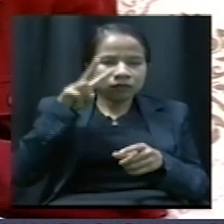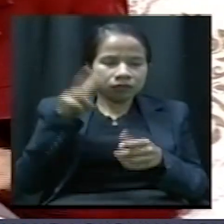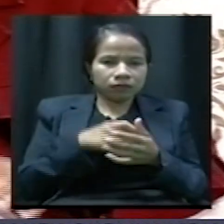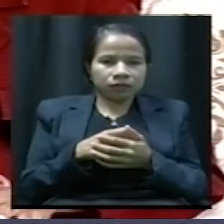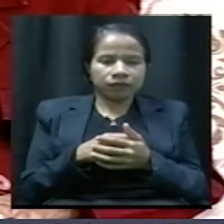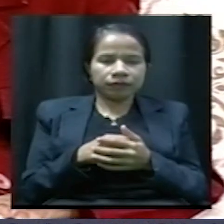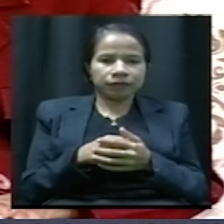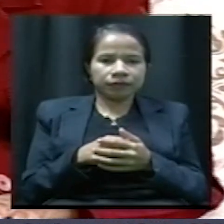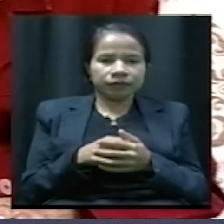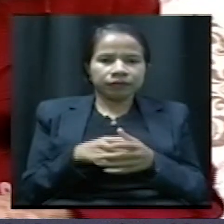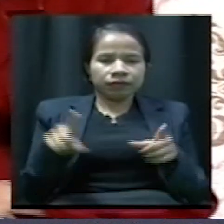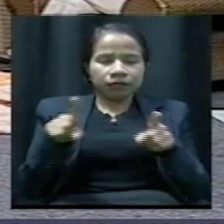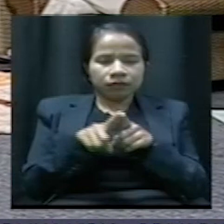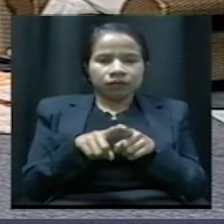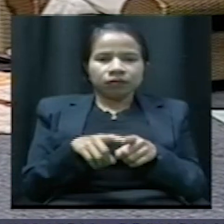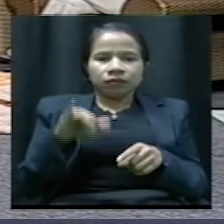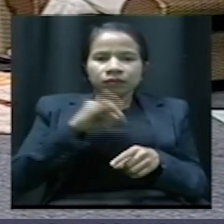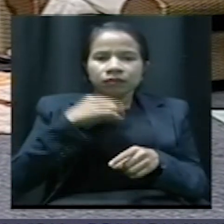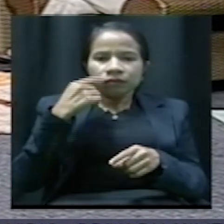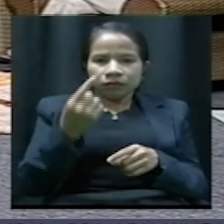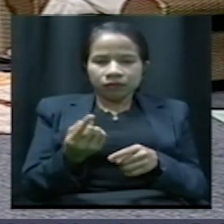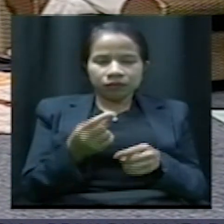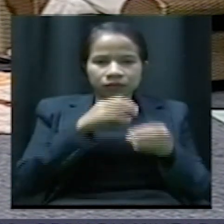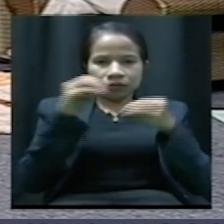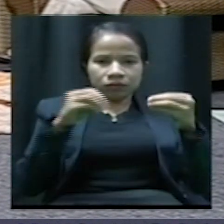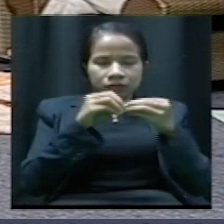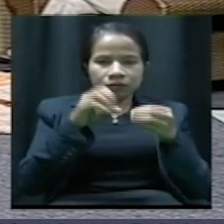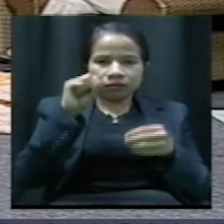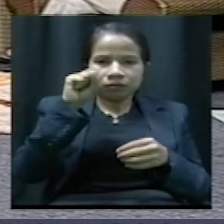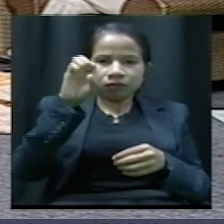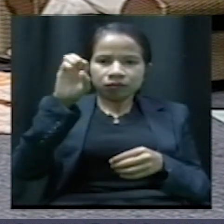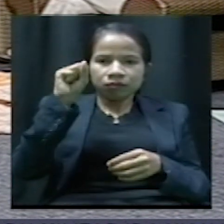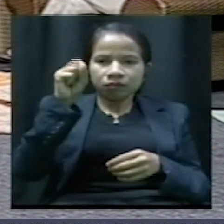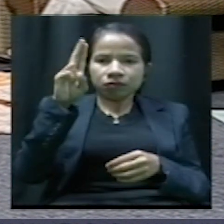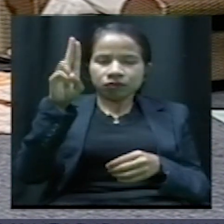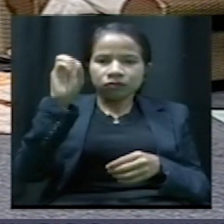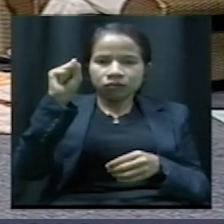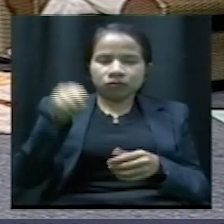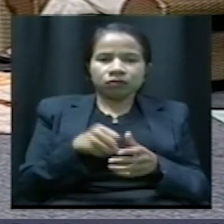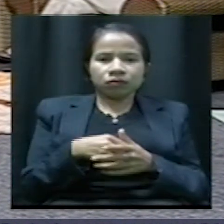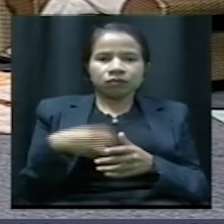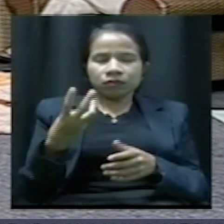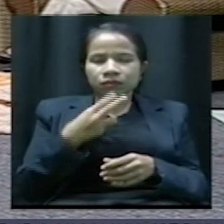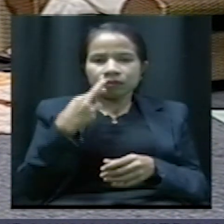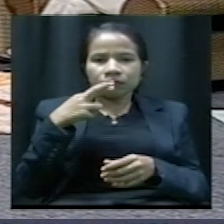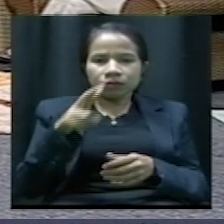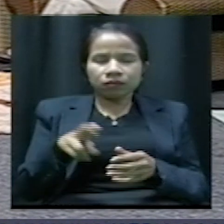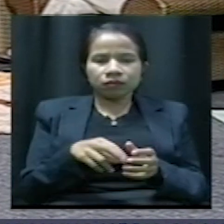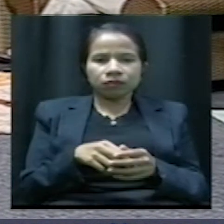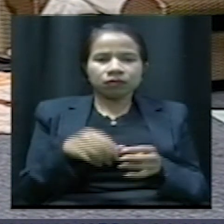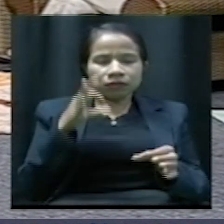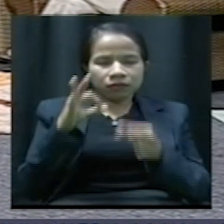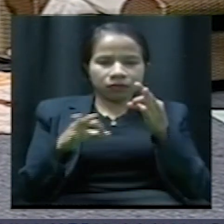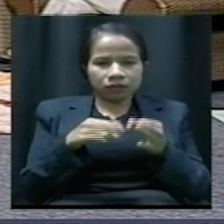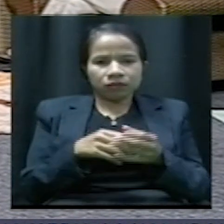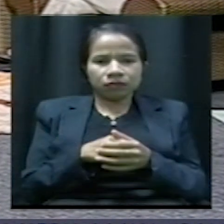Husi yeah. Pesquisa yang ya. Ya Hansang, ya Hansang, ini mention agak tak kalau bahasa sensus ni yang saya akan rekomendasi mana? Ya. Amin ya rekomendasi.